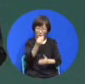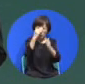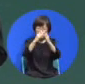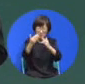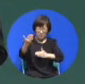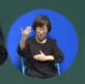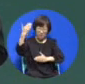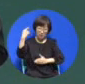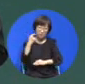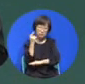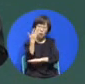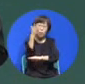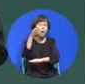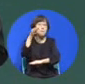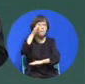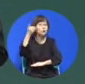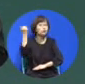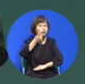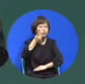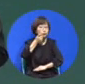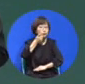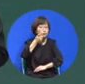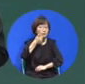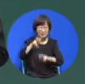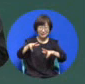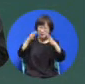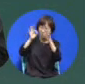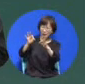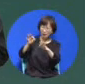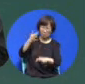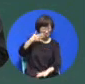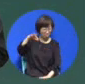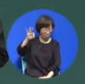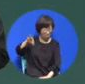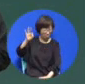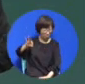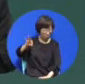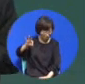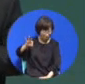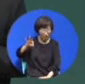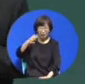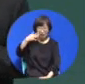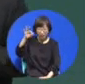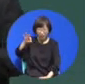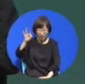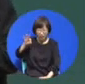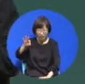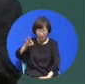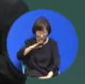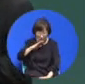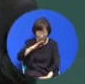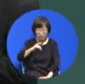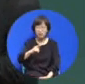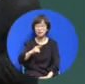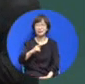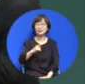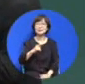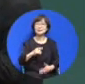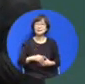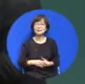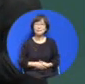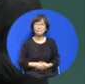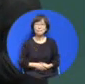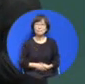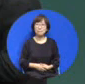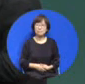자가 누구냐? 이제 이것이 너희에게 어떻게 보이느냐? 이것이 너희 눈에 보잘것없지 아니하냐? Ask them, who of you was left?